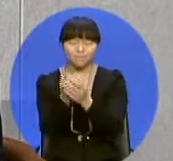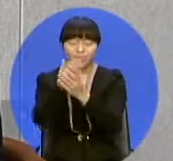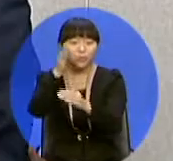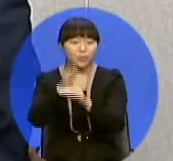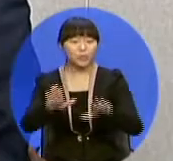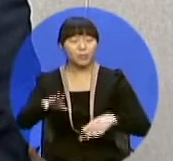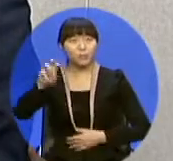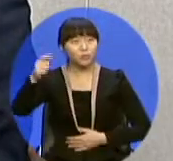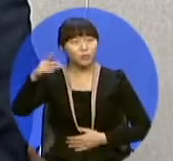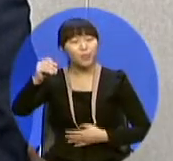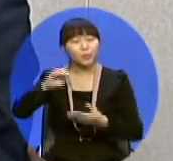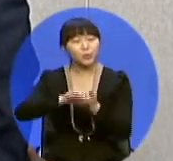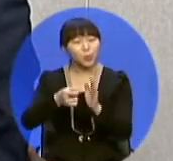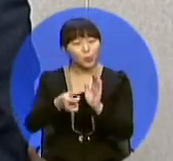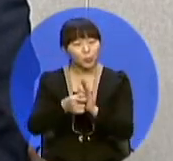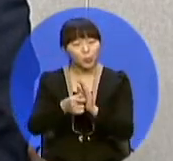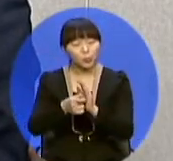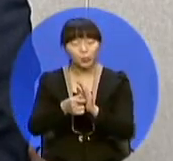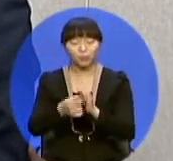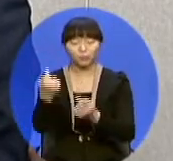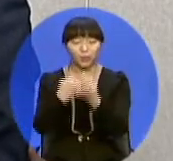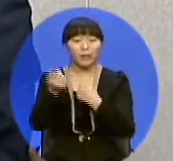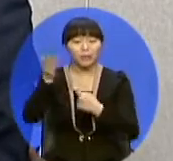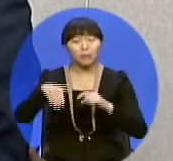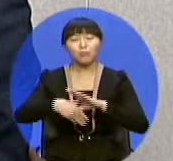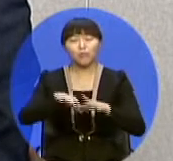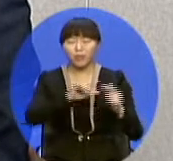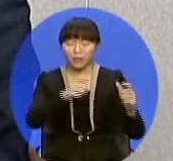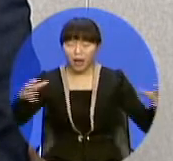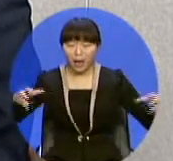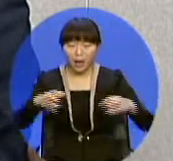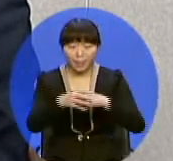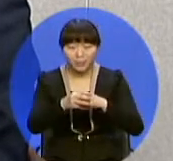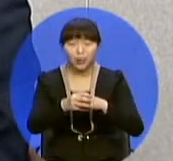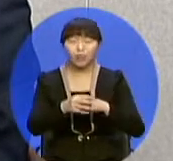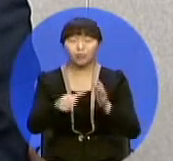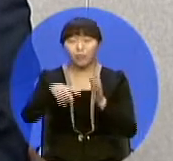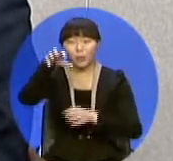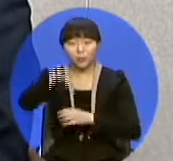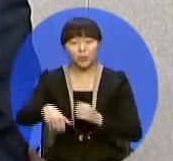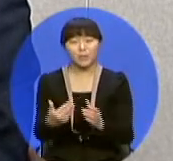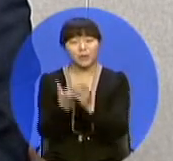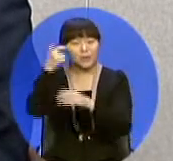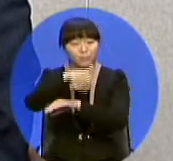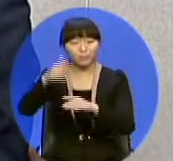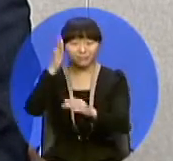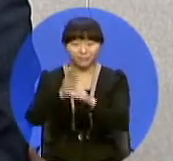왔는데 앞으로도 문화 복합 공간으로 잘 개발해서 광명의 명소를 만들 생각을 갖고 있습니다.